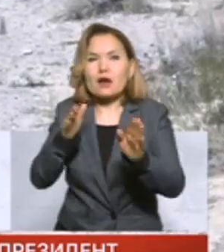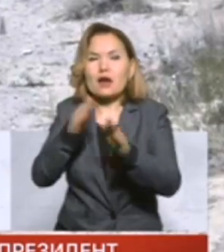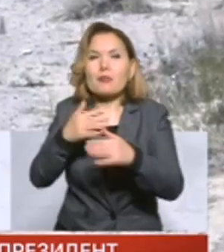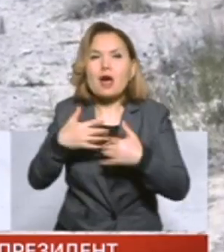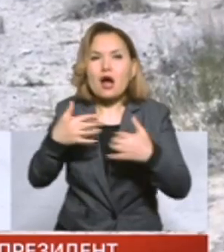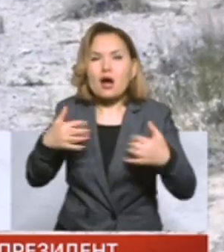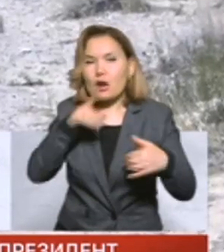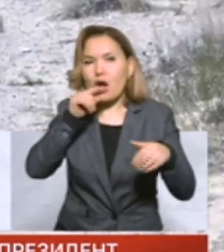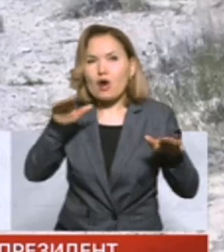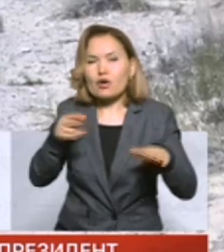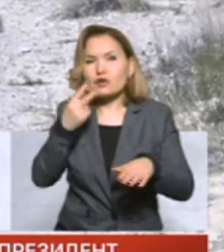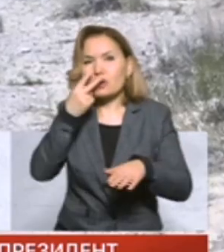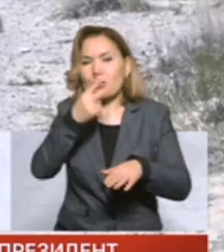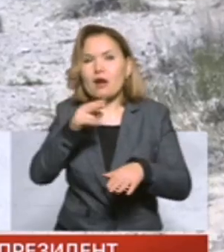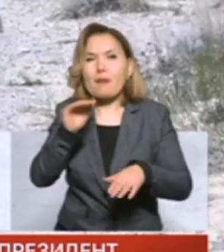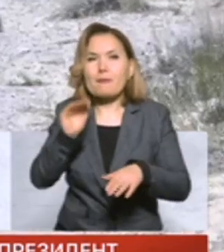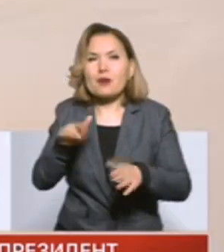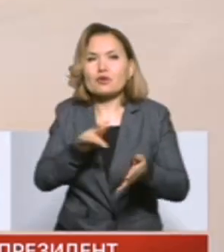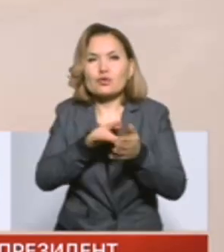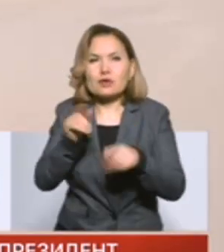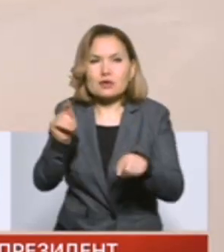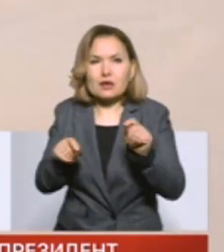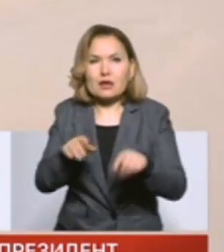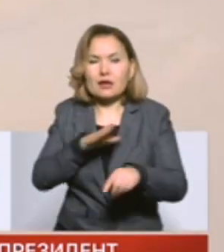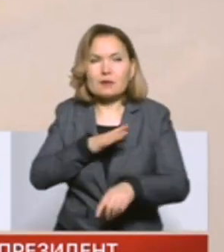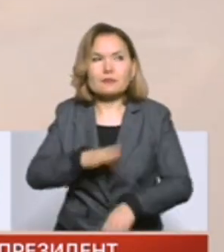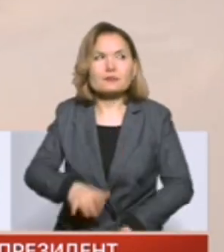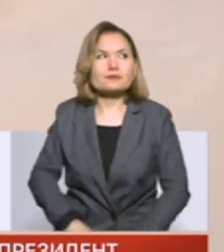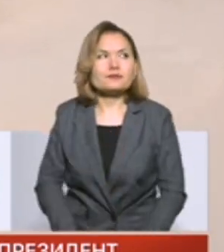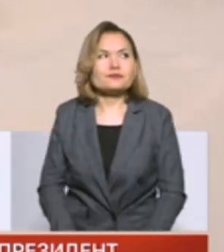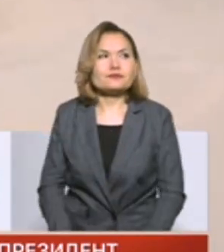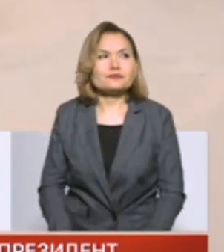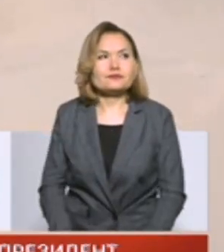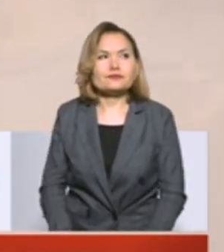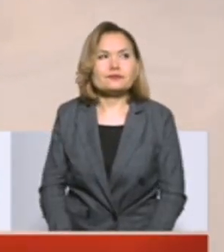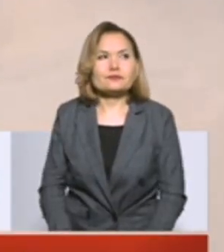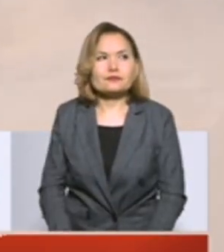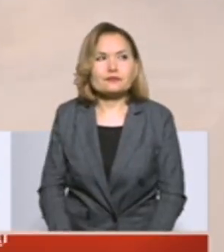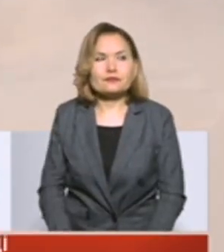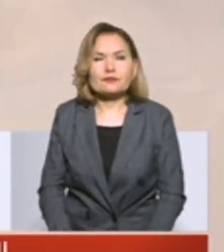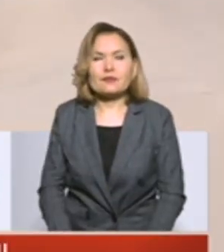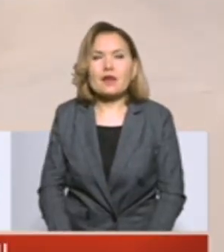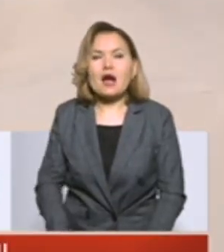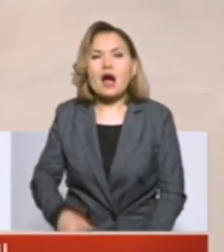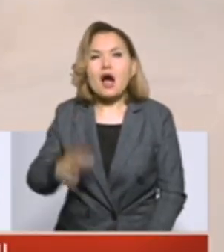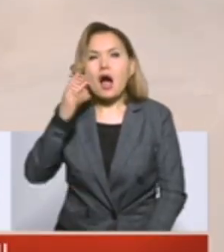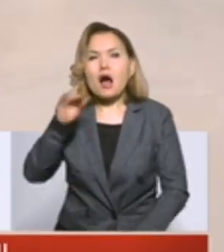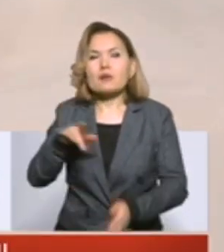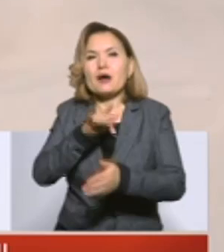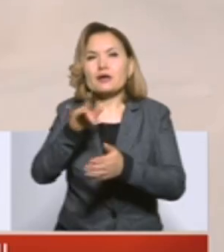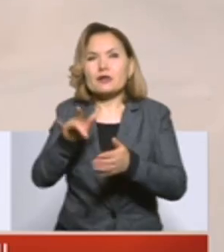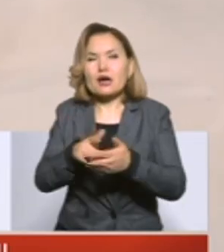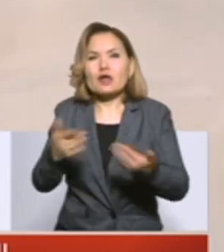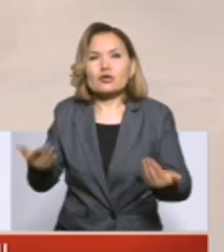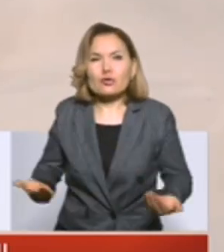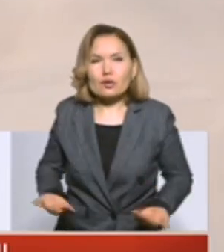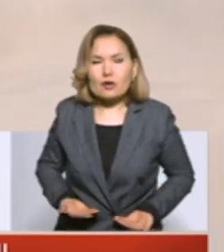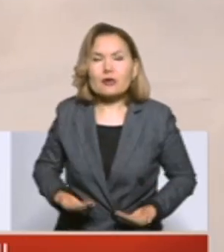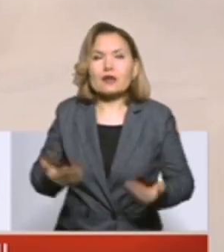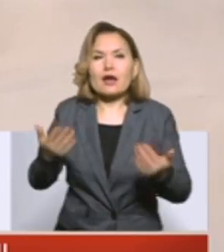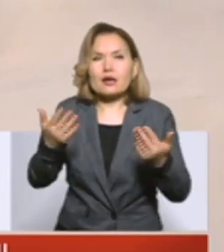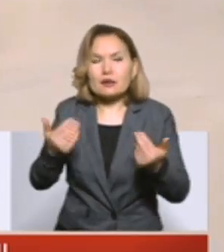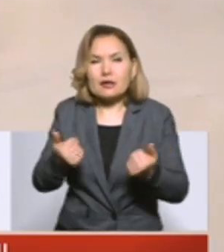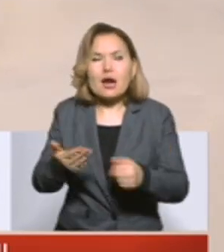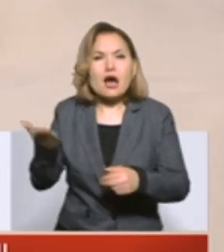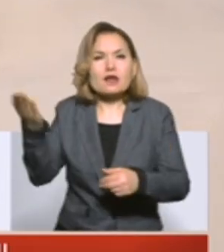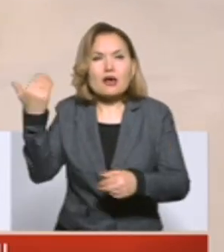құсты тамашалауға келгендер саны мыңнан асып отыр. Много лет пытались сюда приехать. Алматыда тұрсақта мына жерге аяғымыз енді